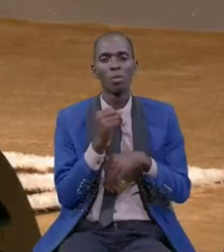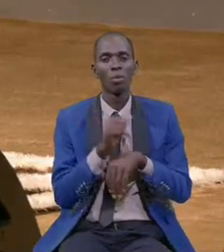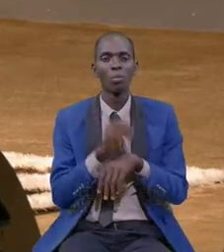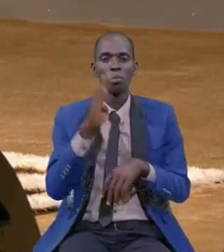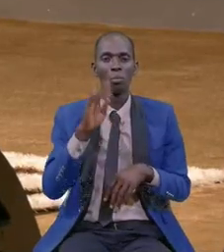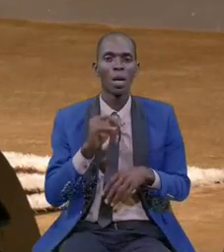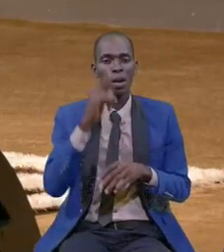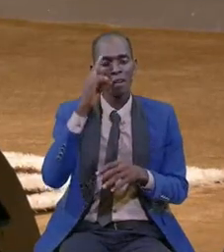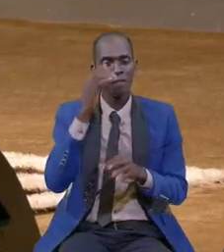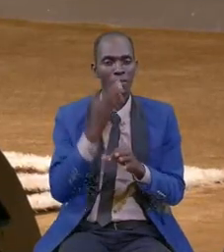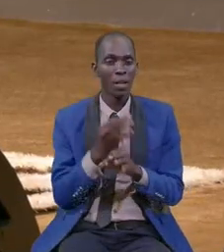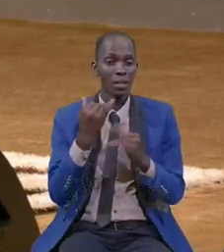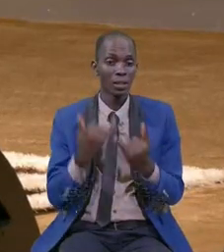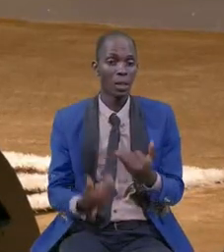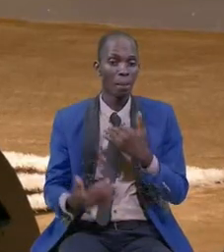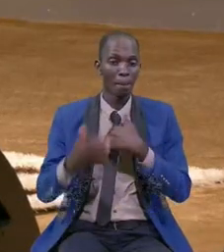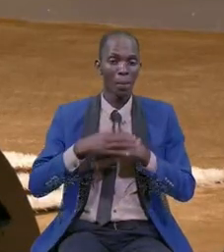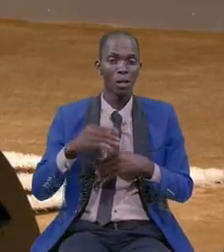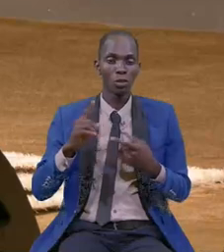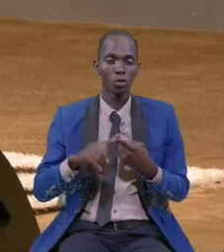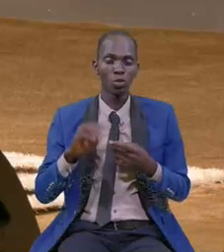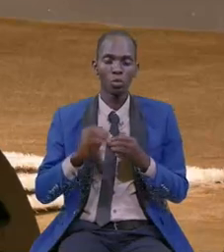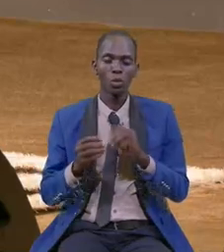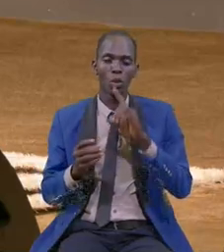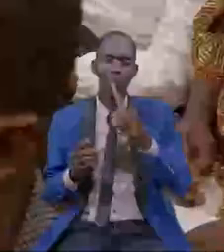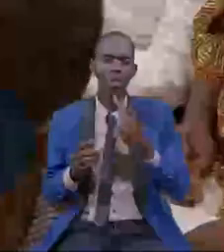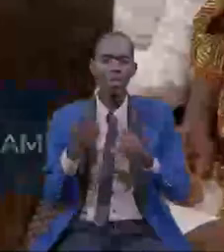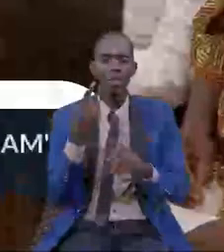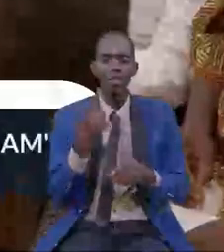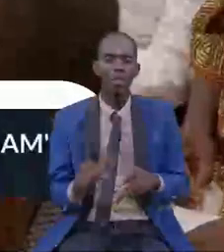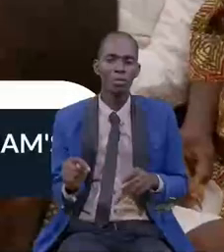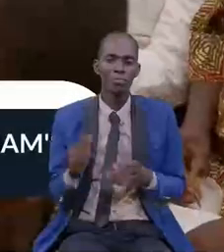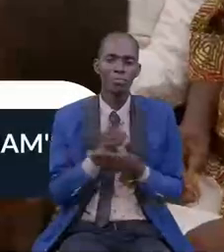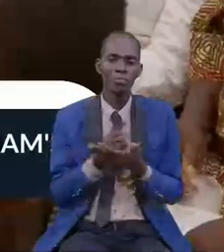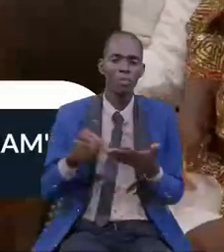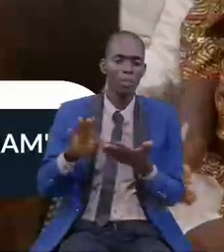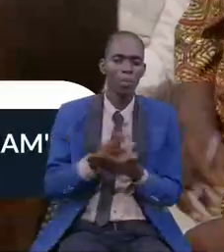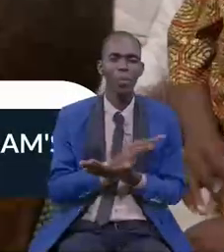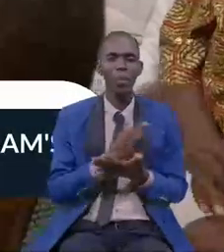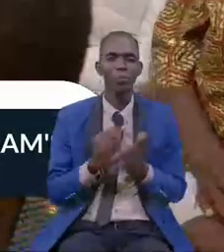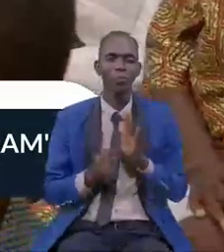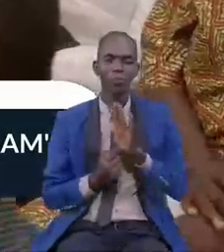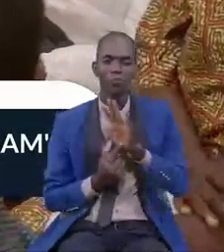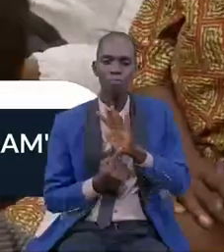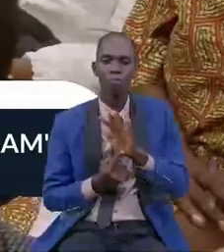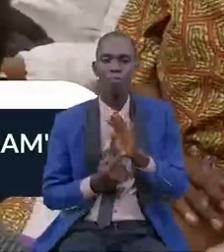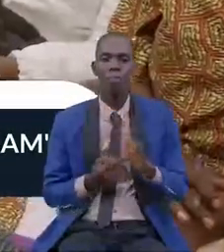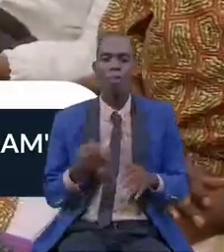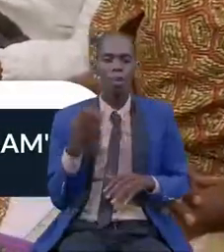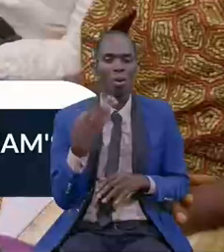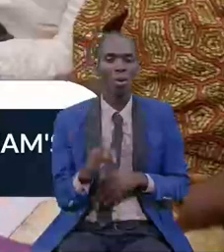sous-titre 1 le sous-titre 1 c'est l'expression suprême de l'œuvre de la